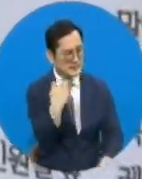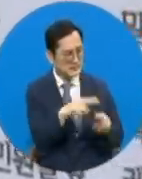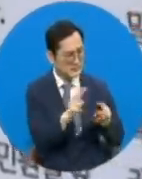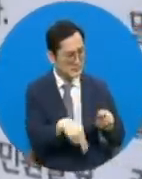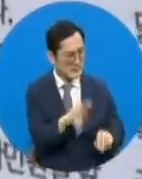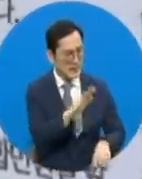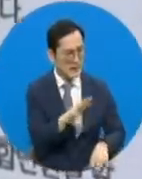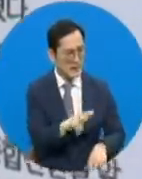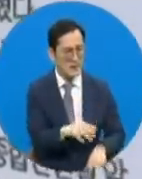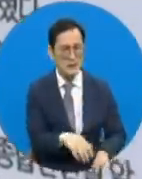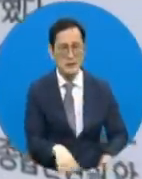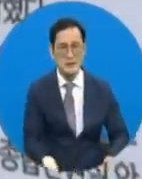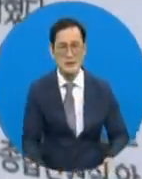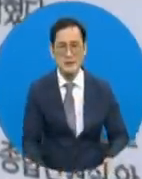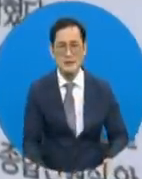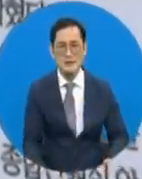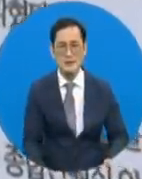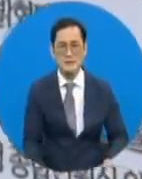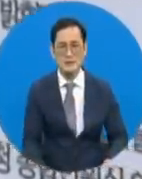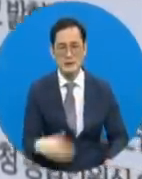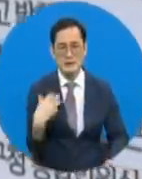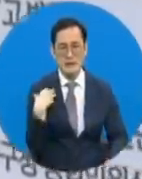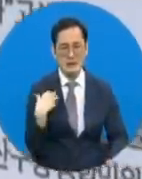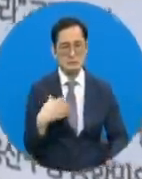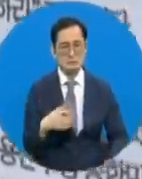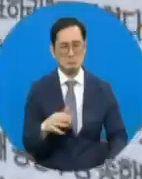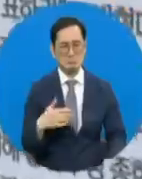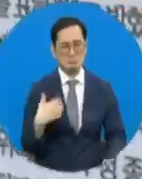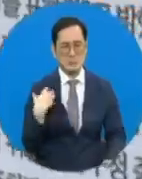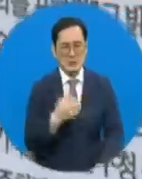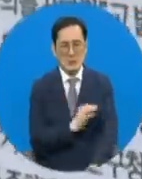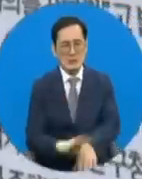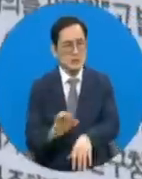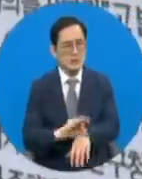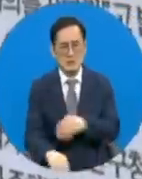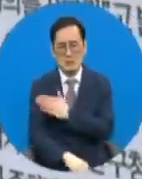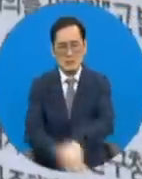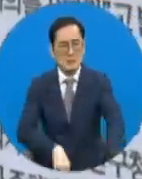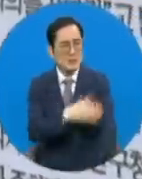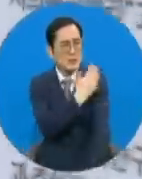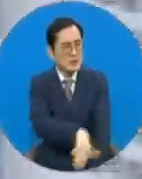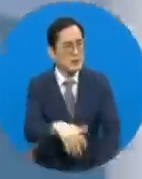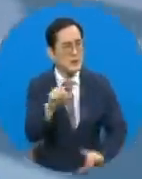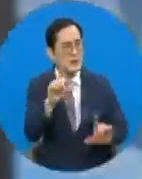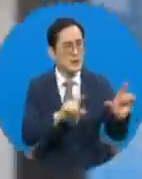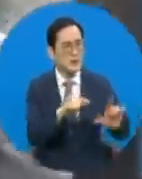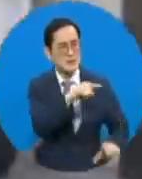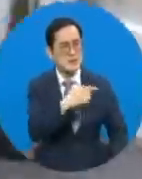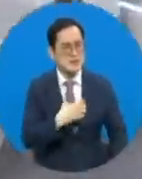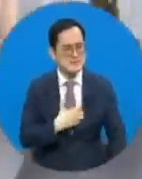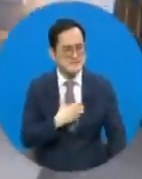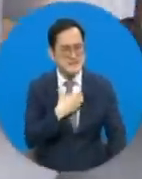아물겠냐, 사퇴하라 이런 주장을 시키기도 했습니다. 지금까지 신문 브리핑이었습니다.